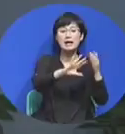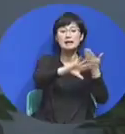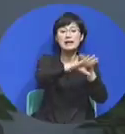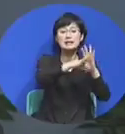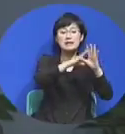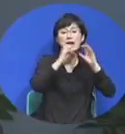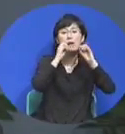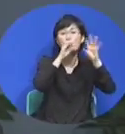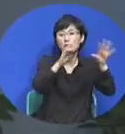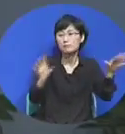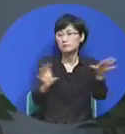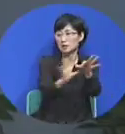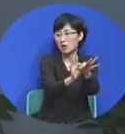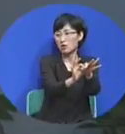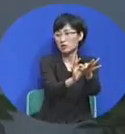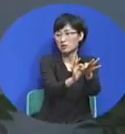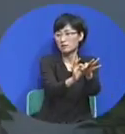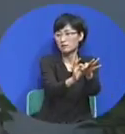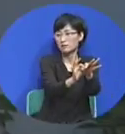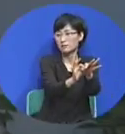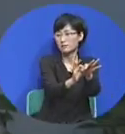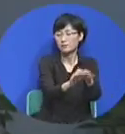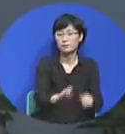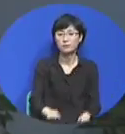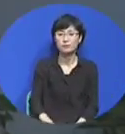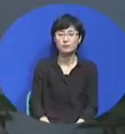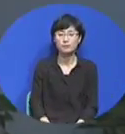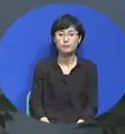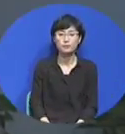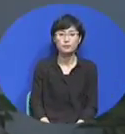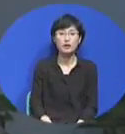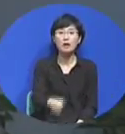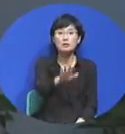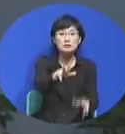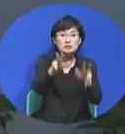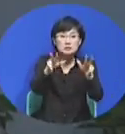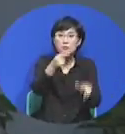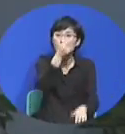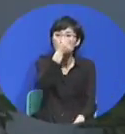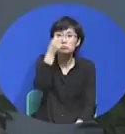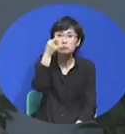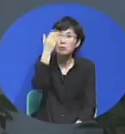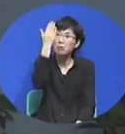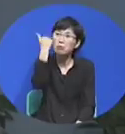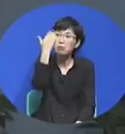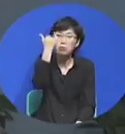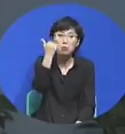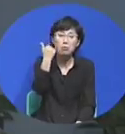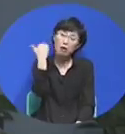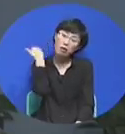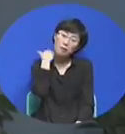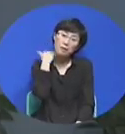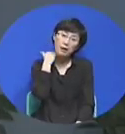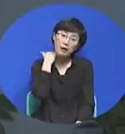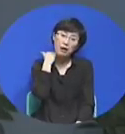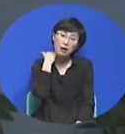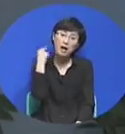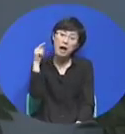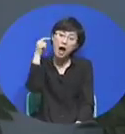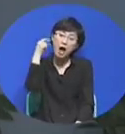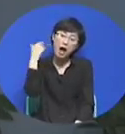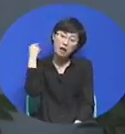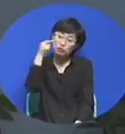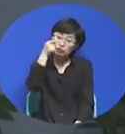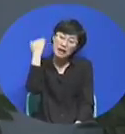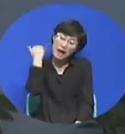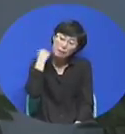direct correlation with your posterity. 더 중요한 것은 여러분 눈에 안 보이는 것과 상관이 있습니다. And what's even more important is that